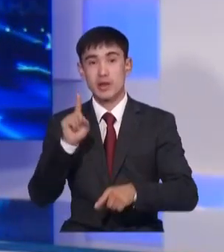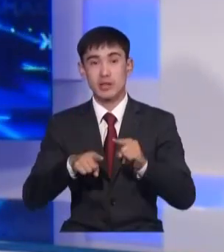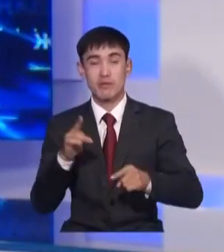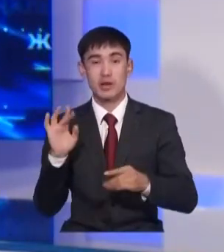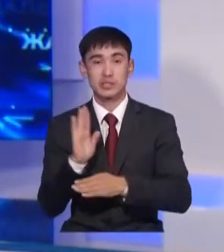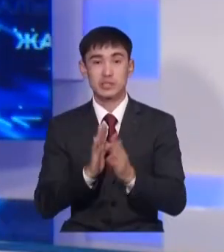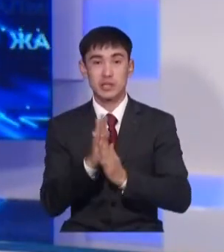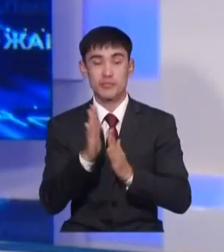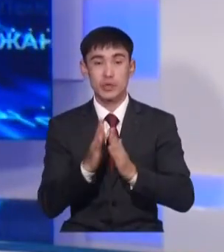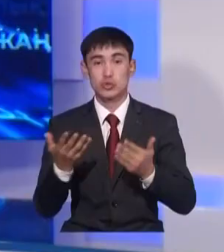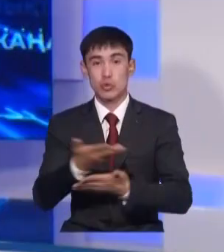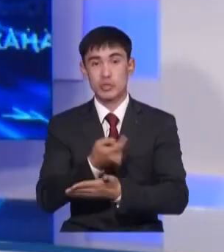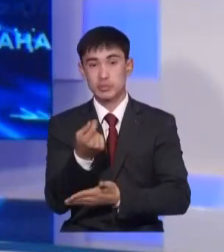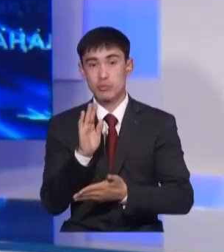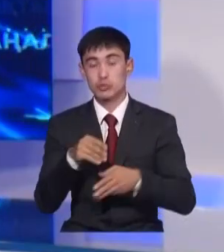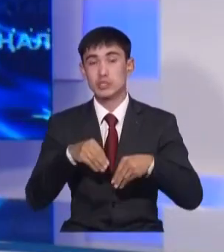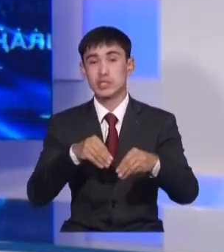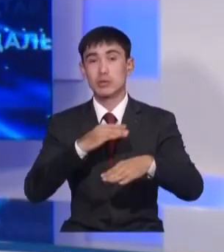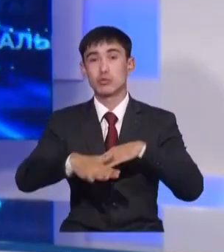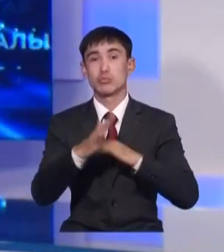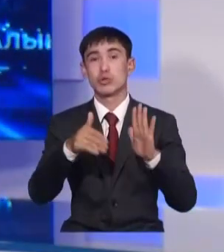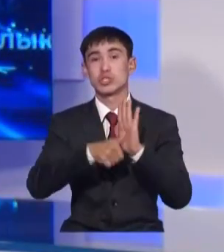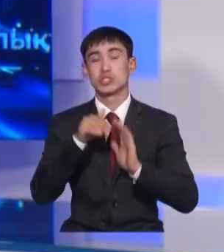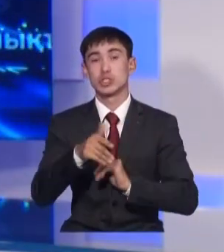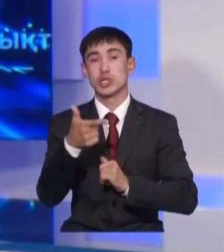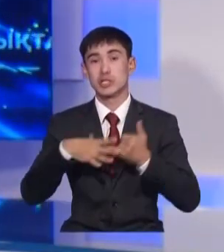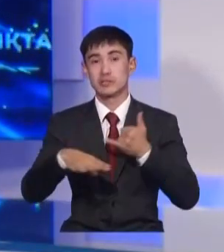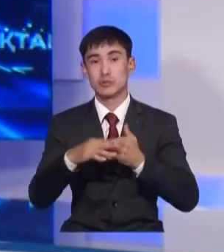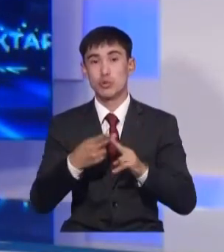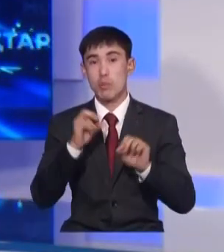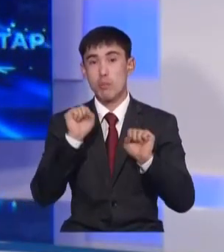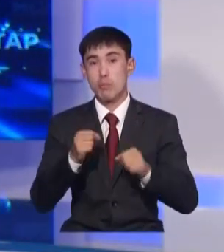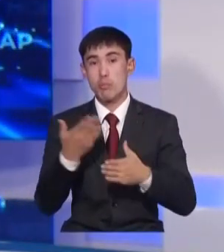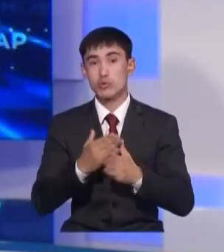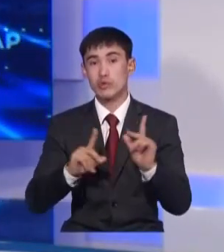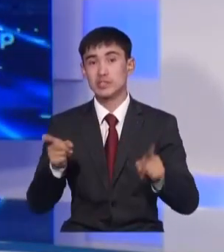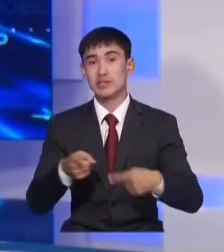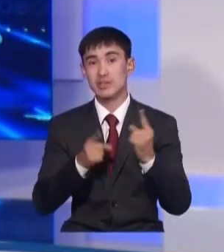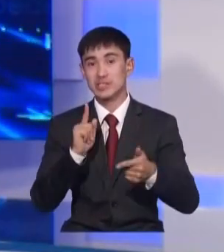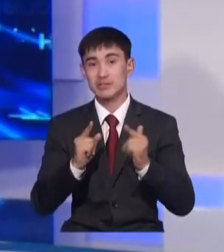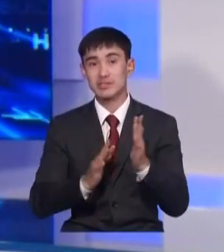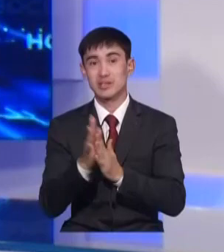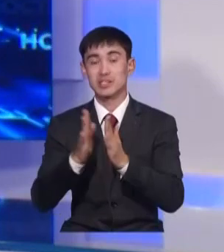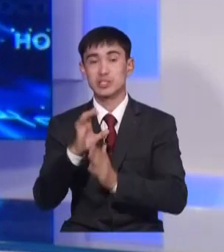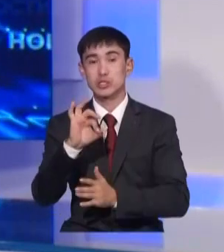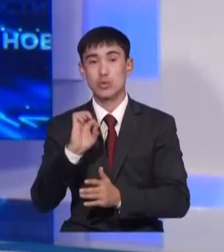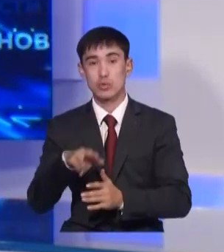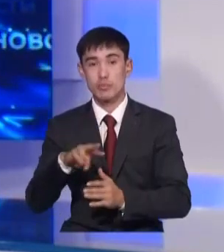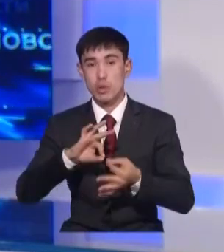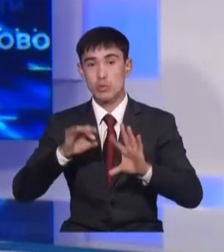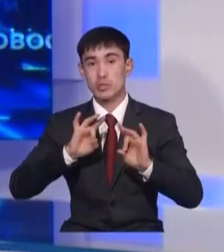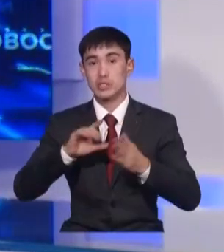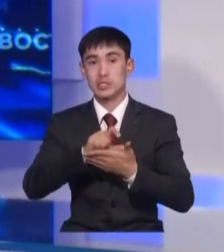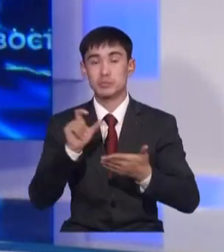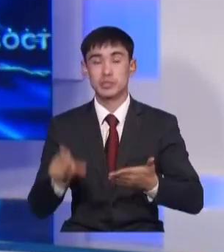растения. Собранные семена будут засеяны на площади более 6 тысяч гектаров, что поможет восстановить естественные заросли сексаула. Подробнее об